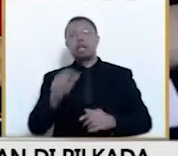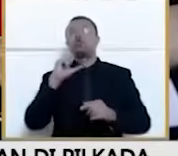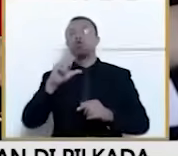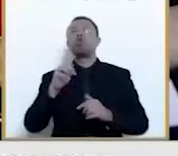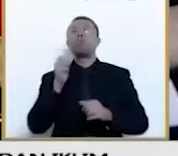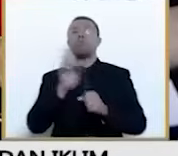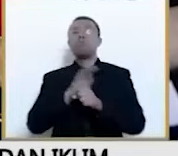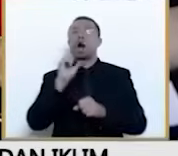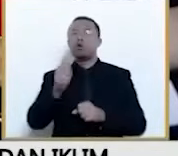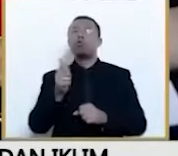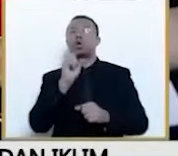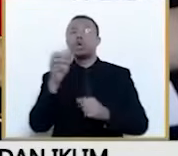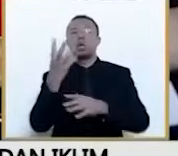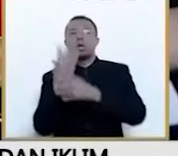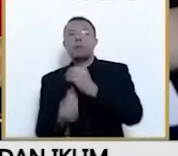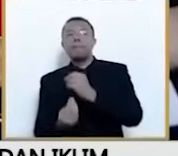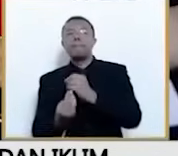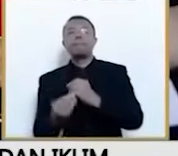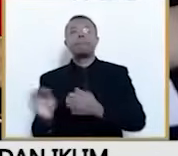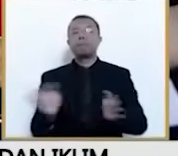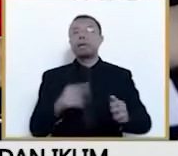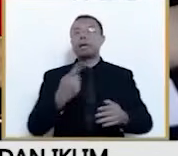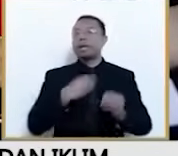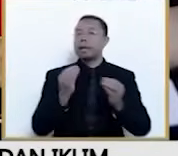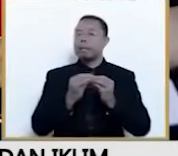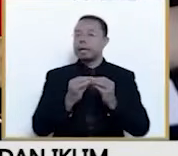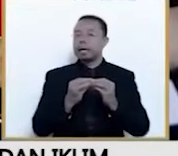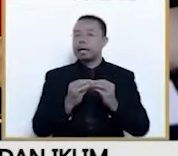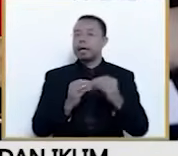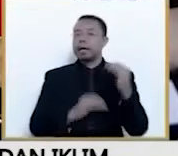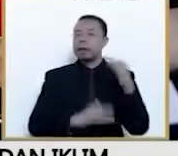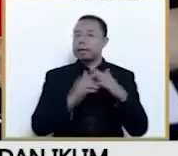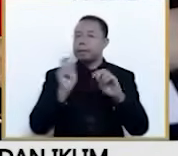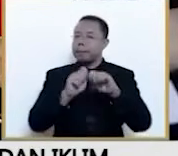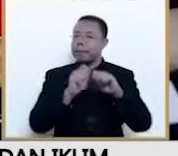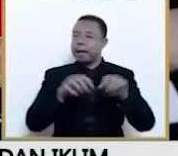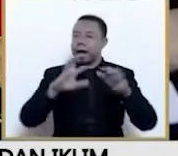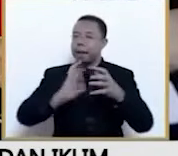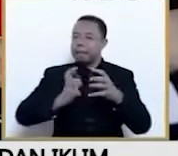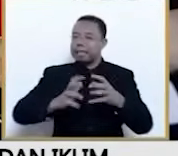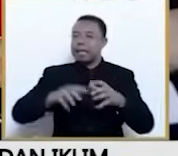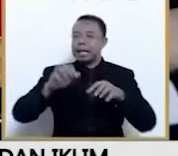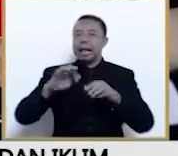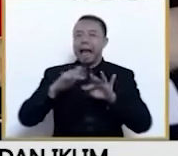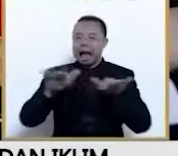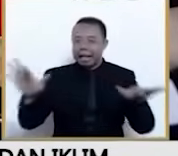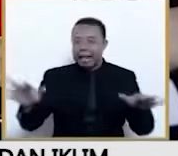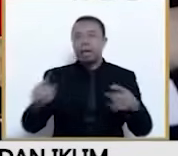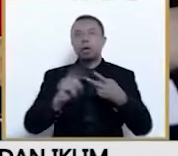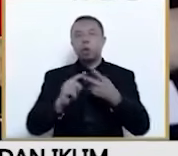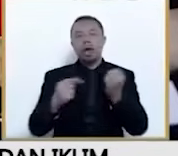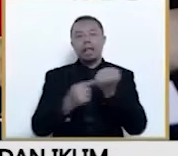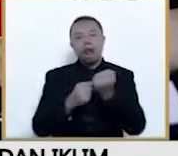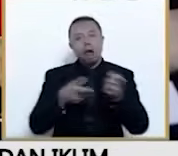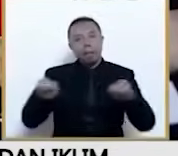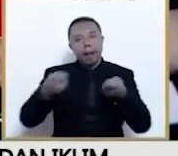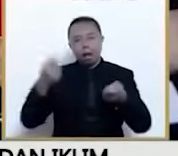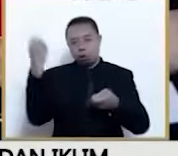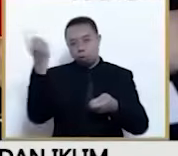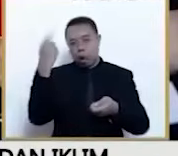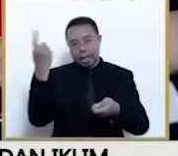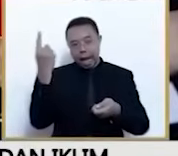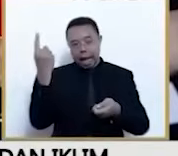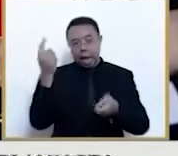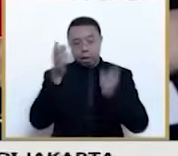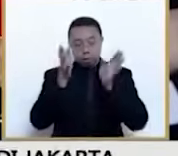untuk resapan air. Kemudian kita akan lakukan optimalisasi dan perbaikan pompa dan juga teknologi modifikasi cuaca